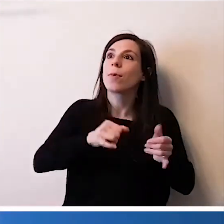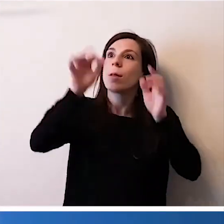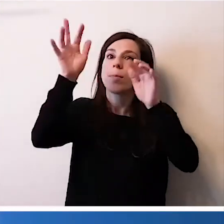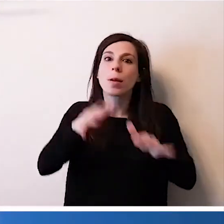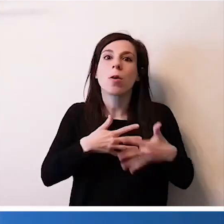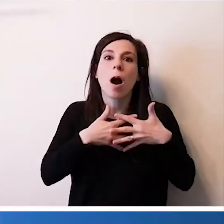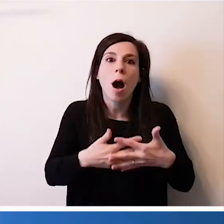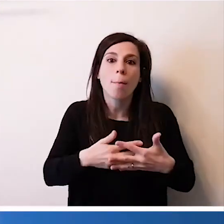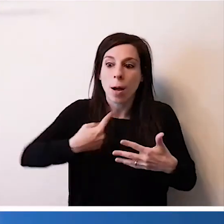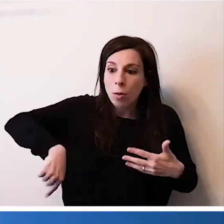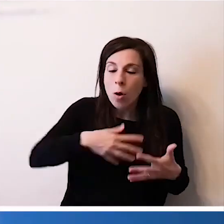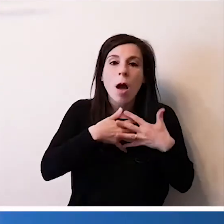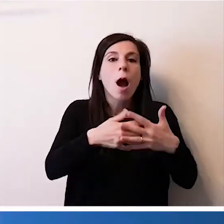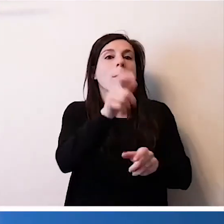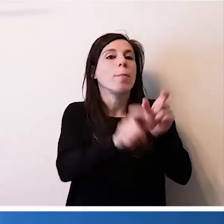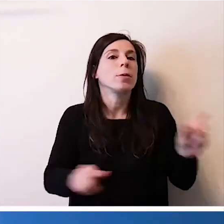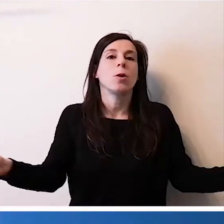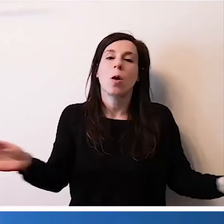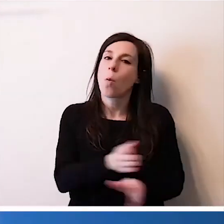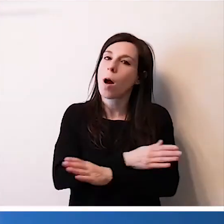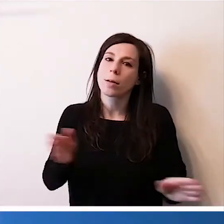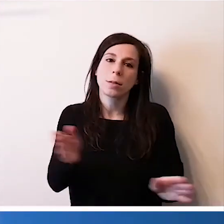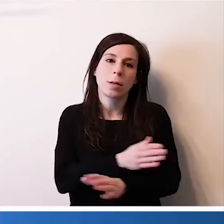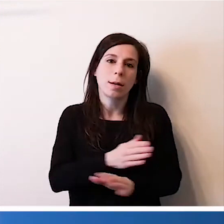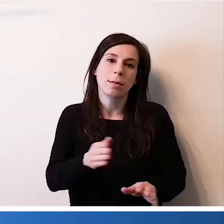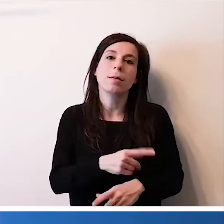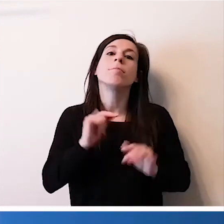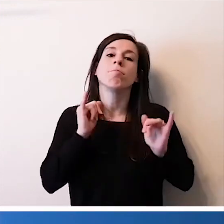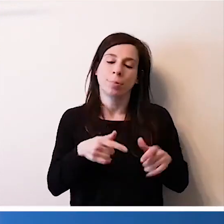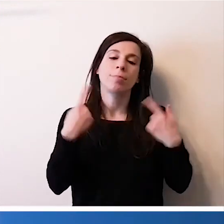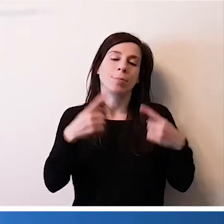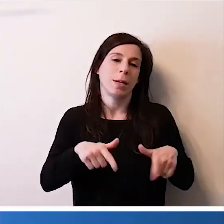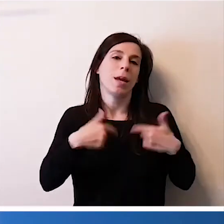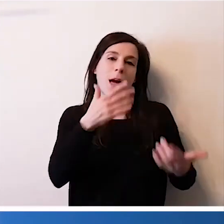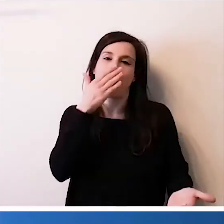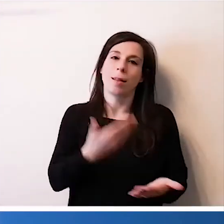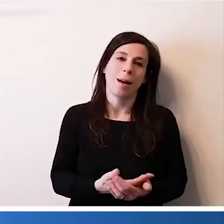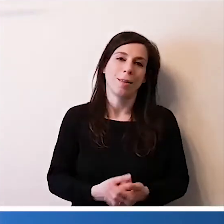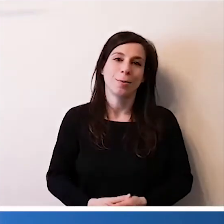finito, ma ci vediamo la prossima domenica. Ciao bambini!